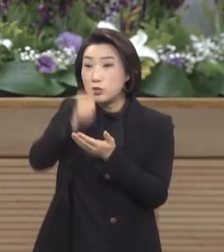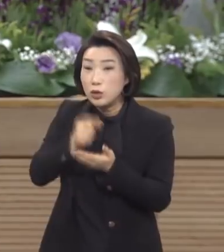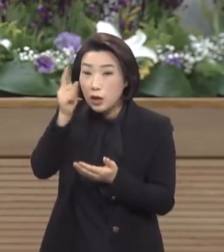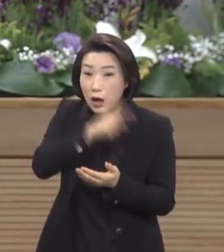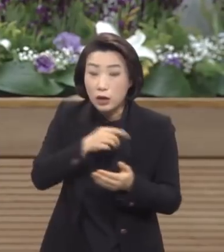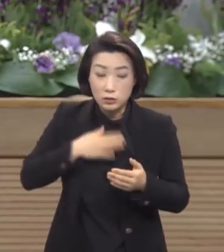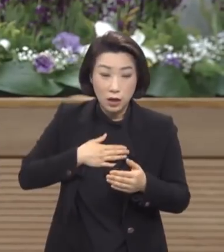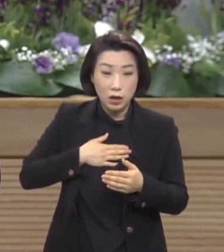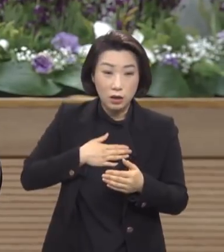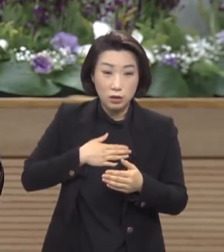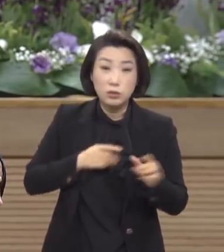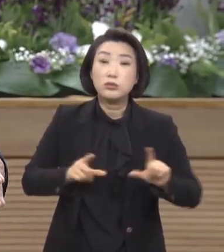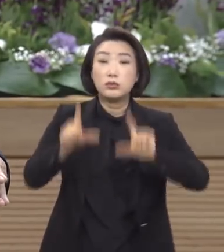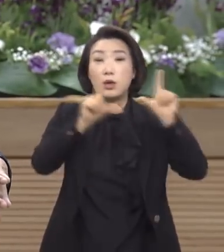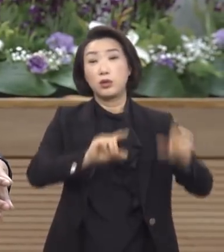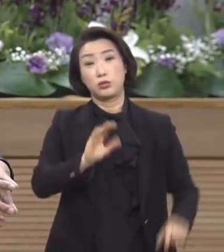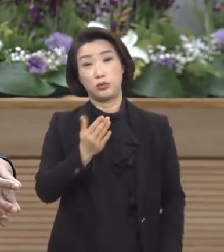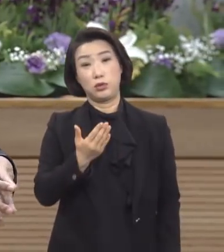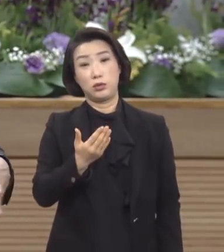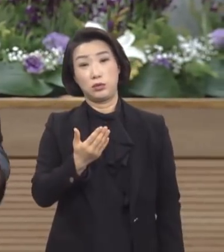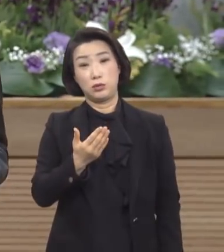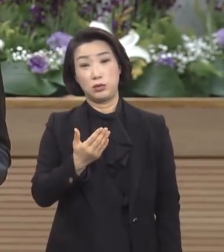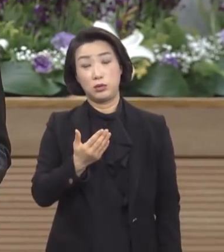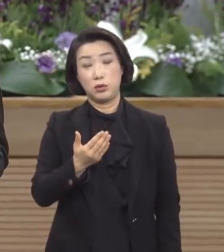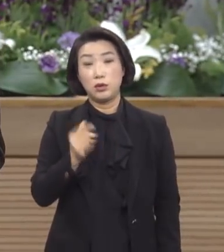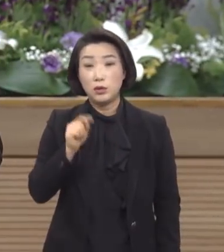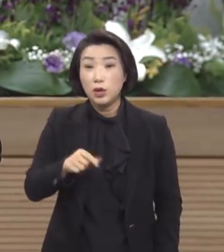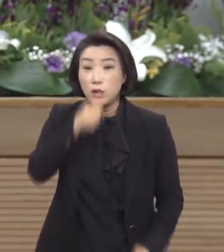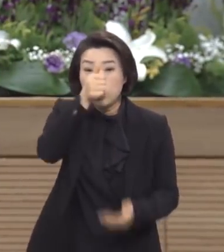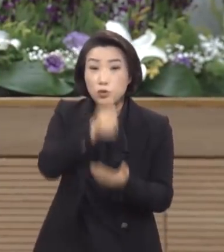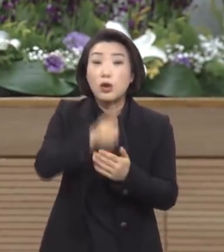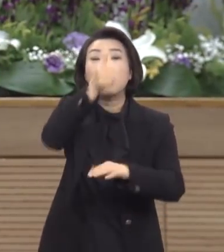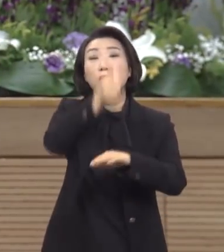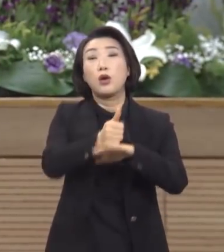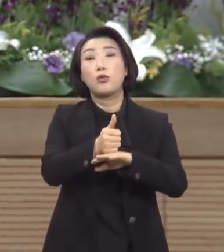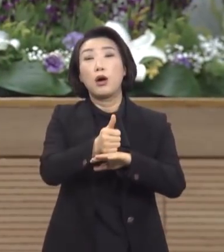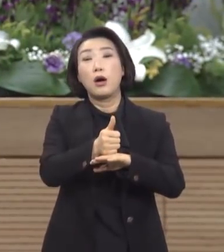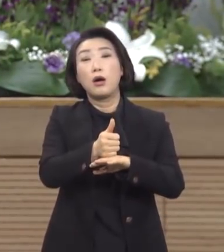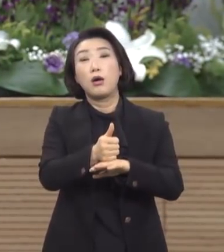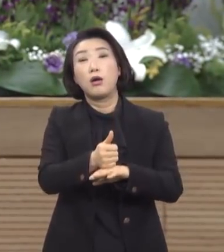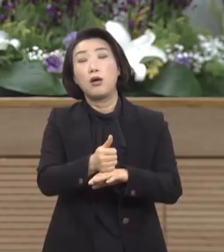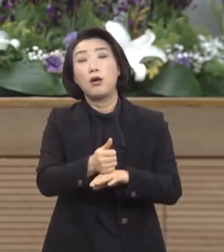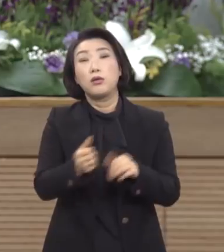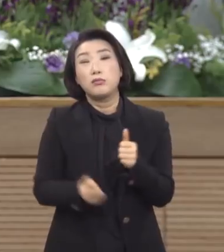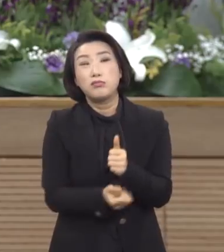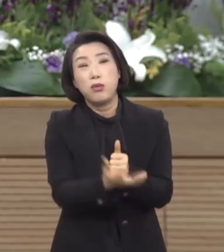죄악에서 거닐 수밖에 없고 그 죄의 결과의 파장은